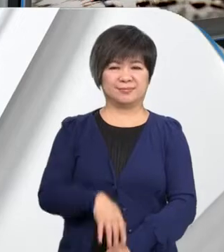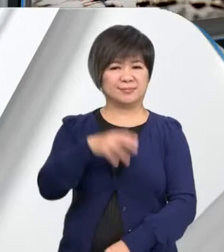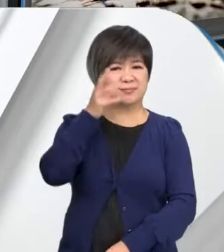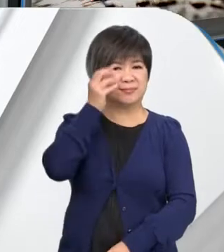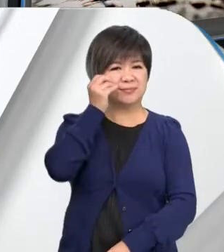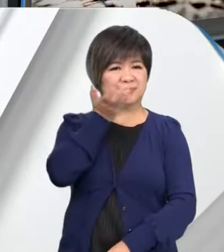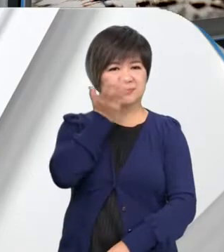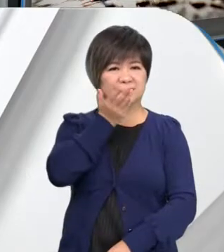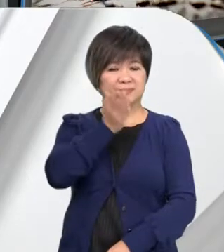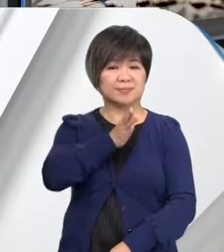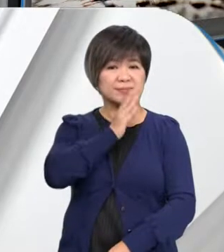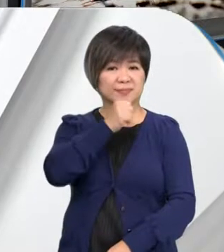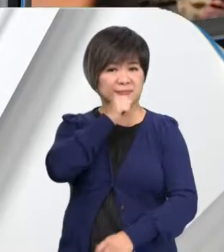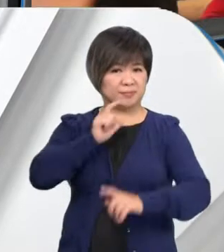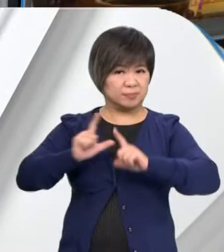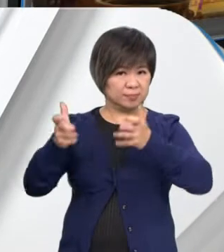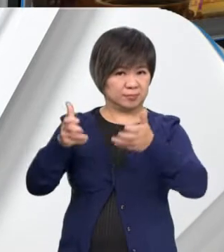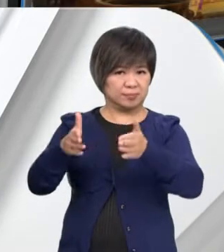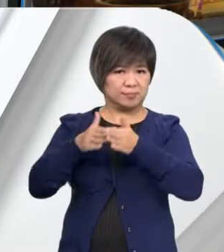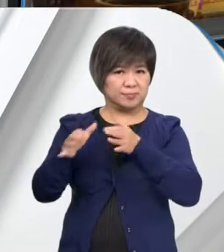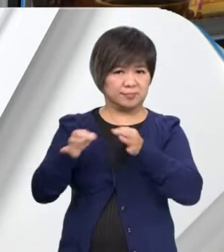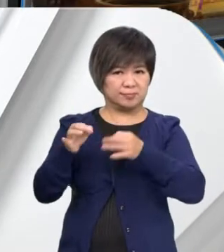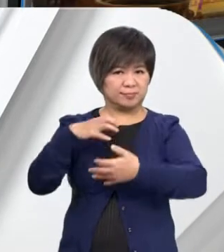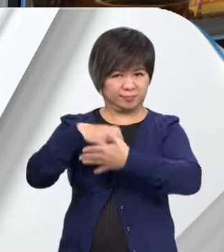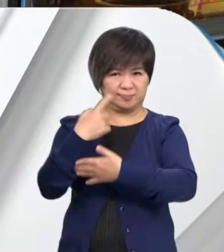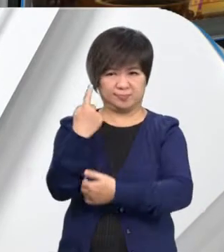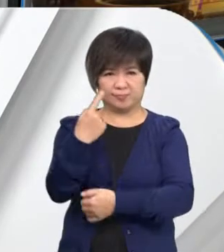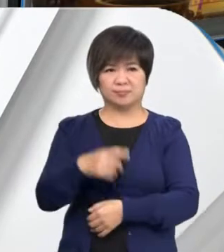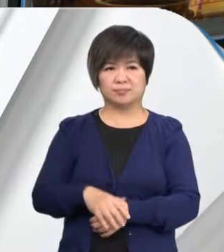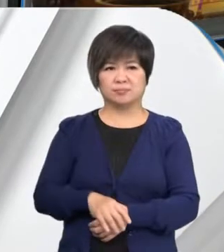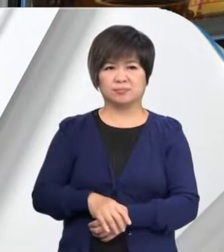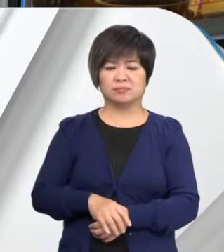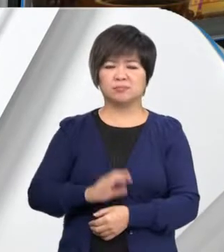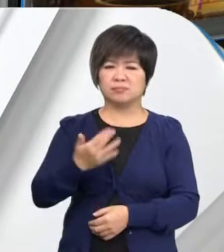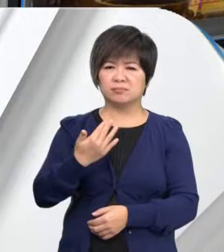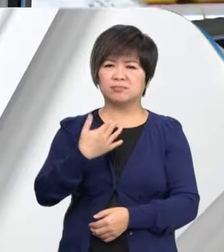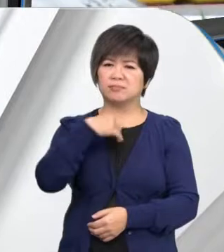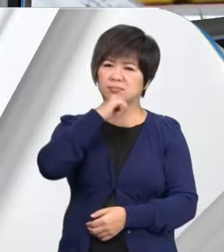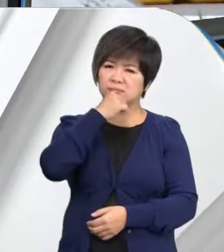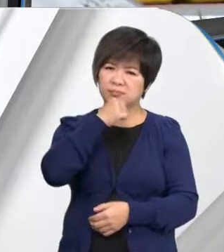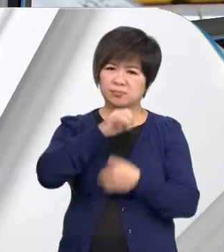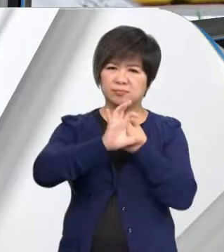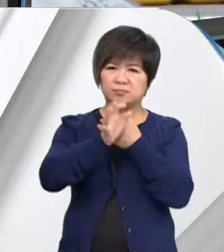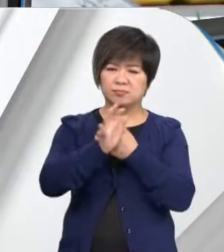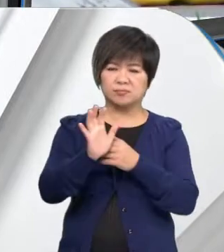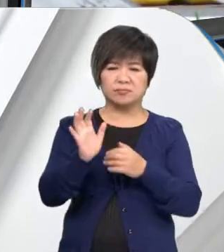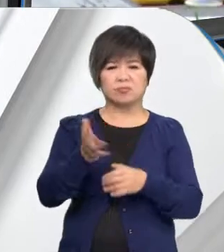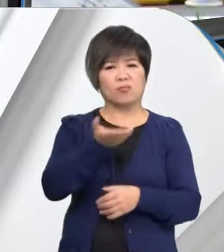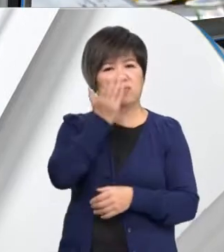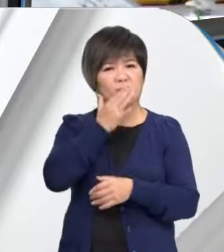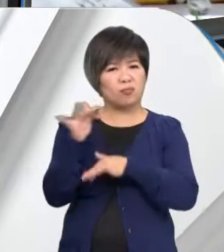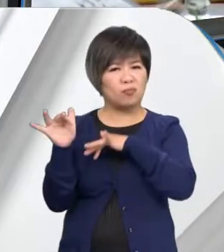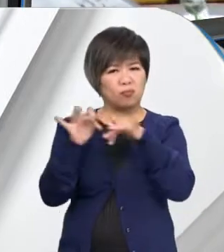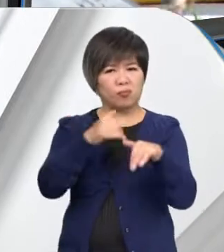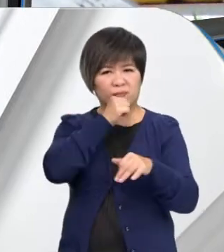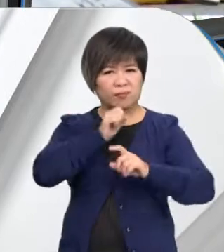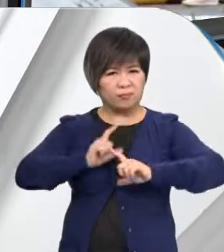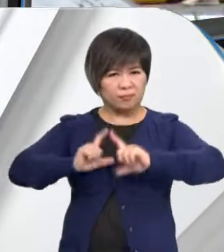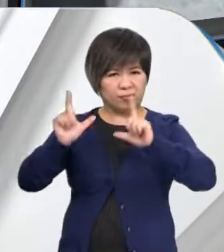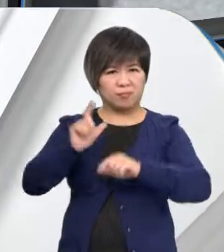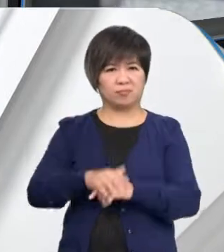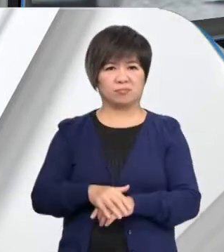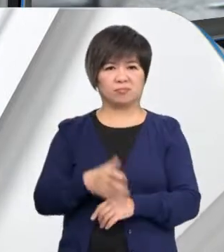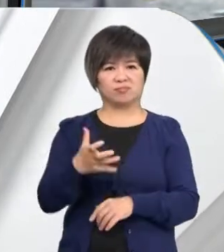干工业算系推动最重要的产业之一。不过，不论国际还是国内地区，其推动台体